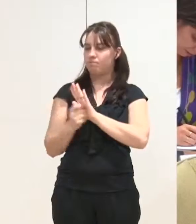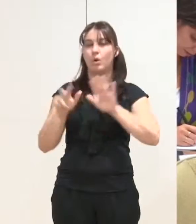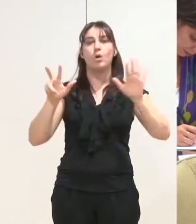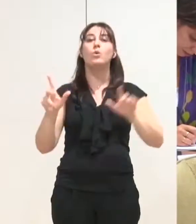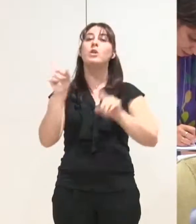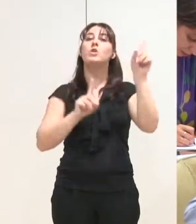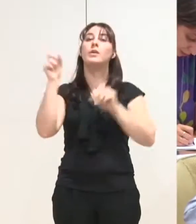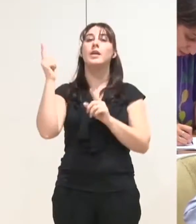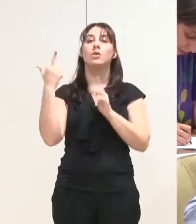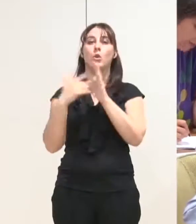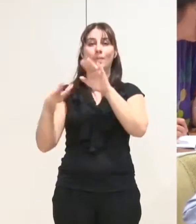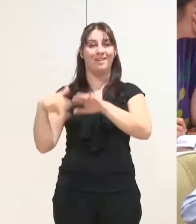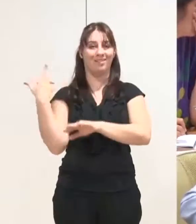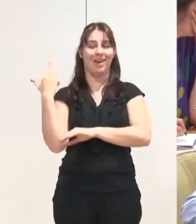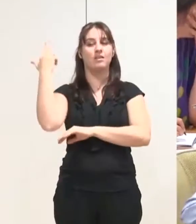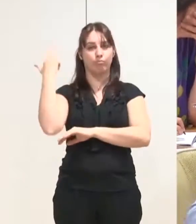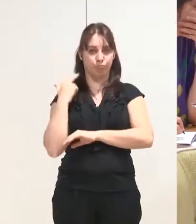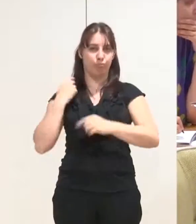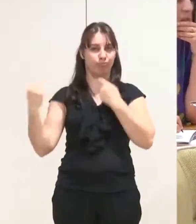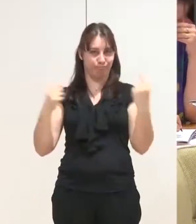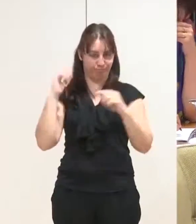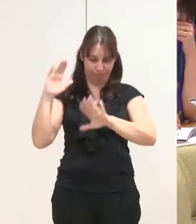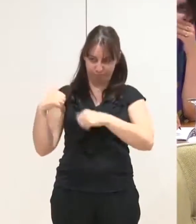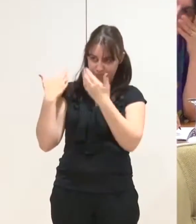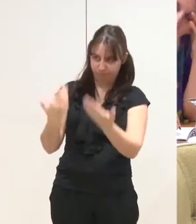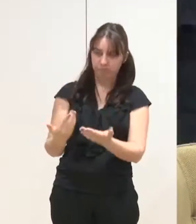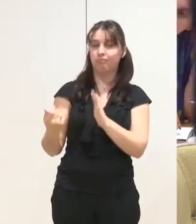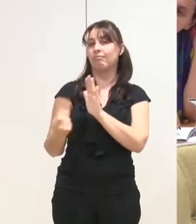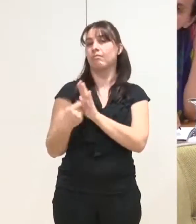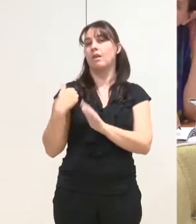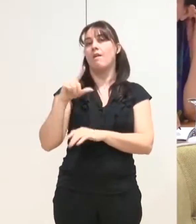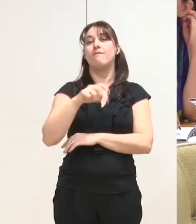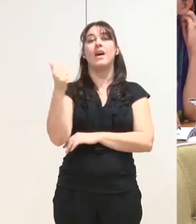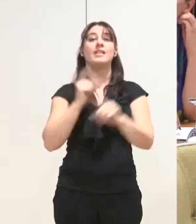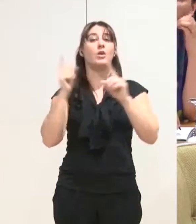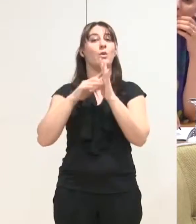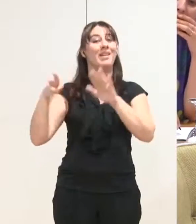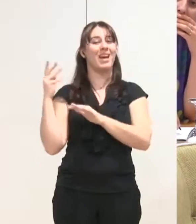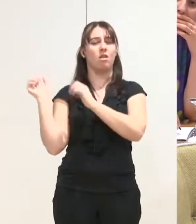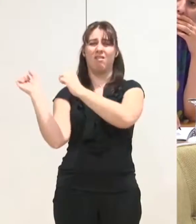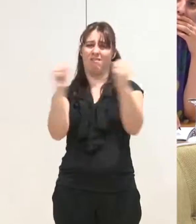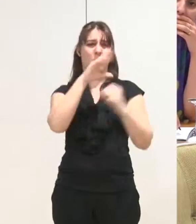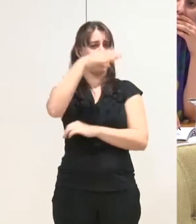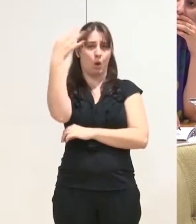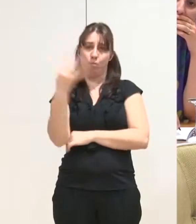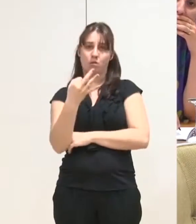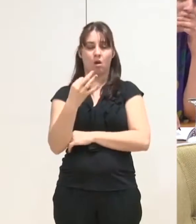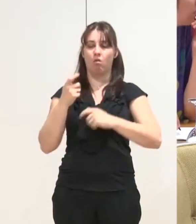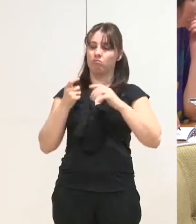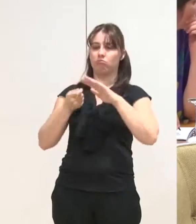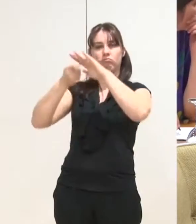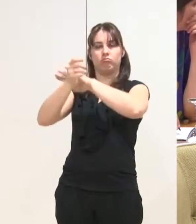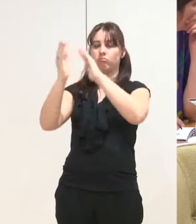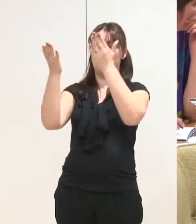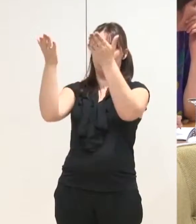juillet 2013. En séance du 21 juillet 2014, à l'unanimité, nous avons attribué le marché de maîtrise d'œuvre du